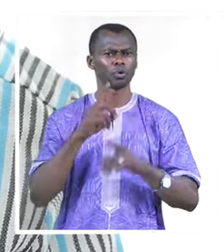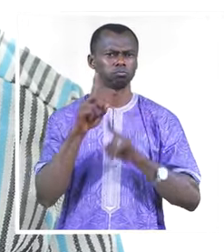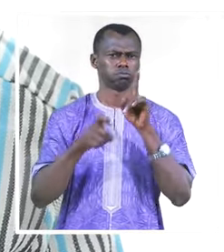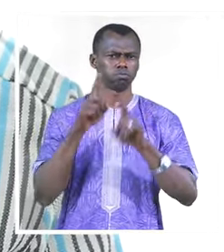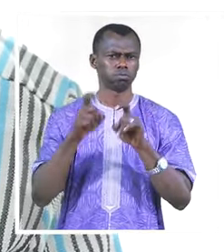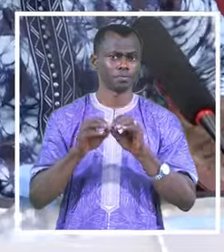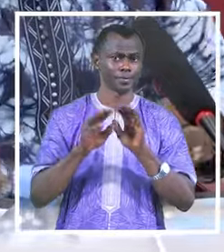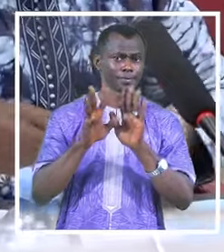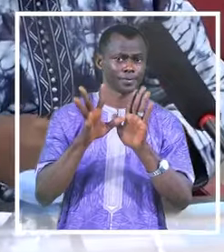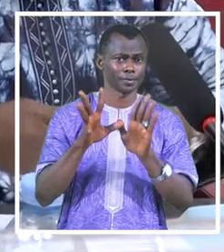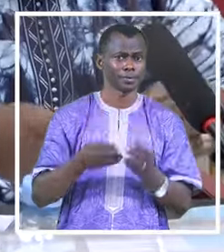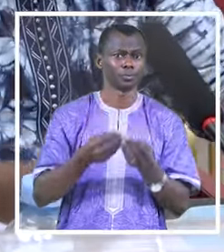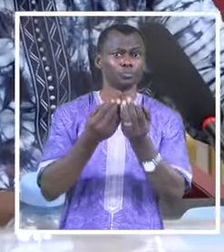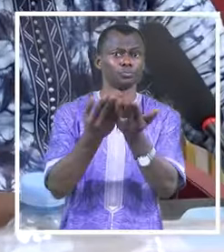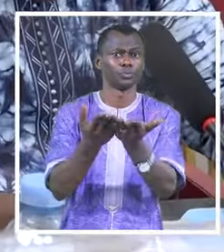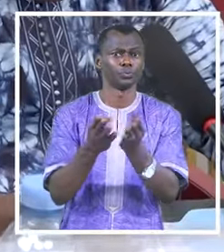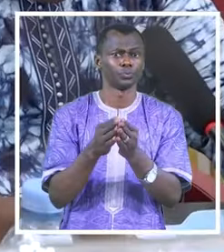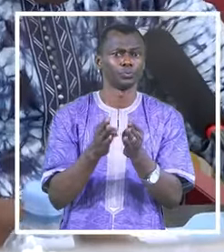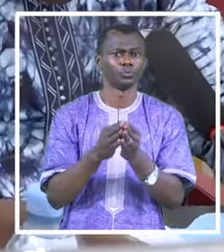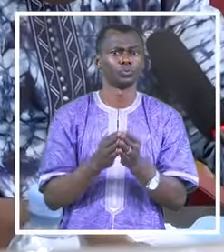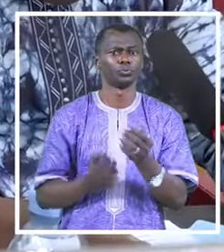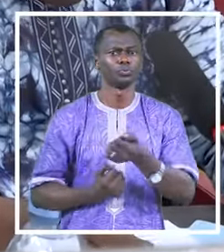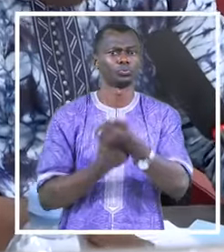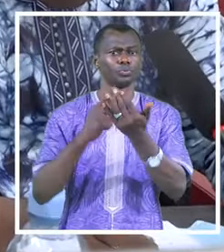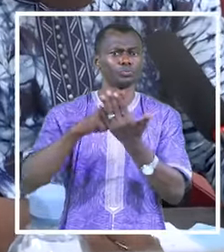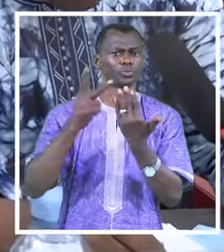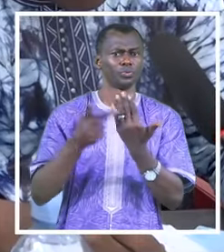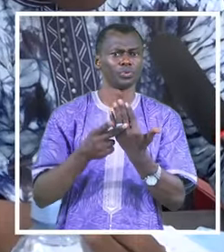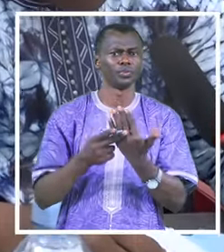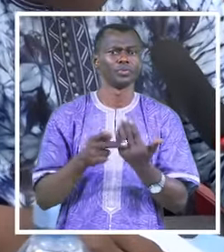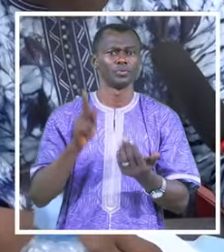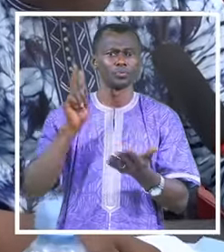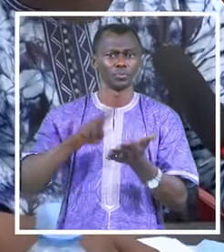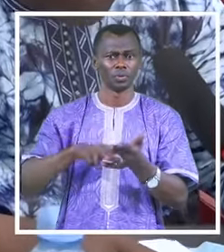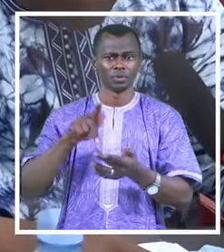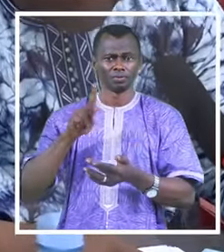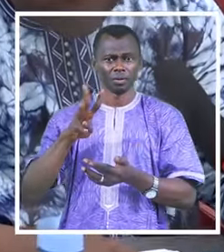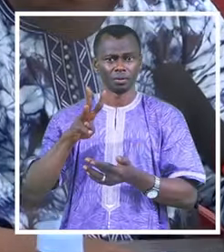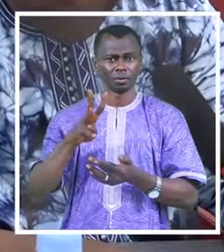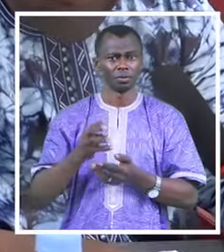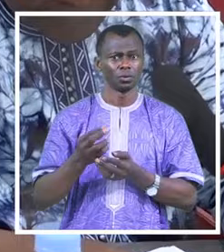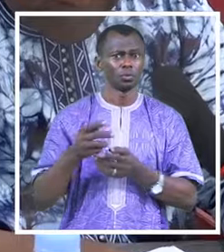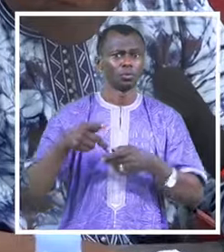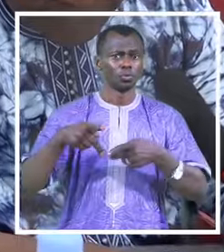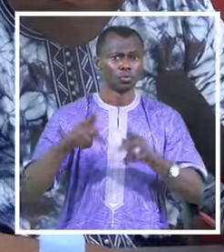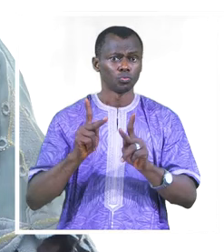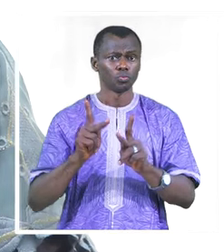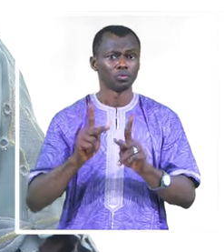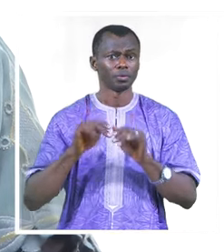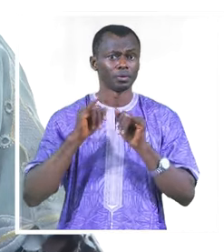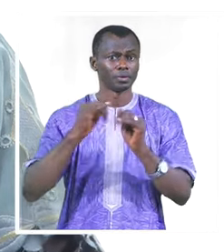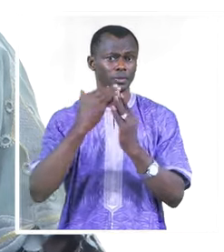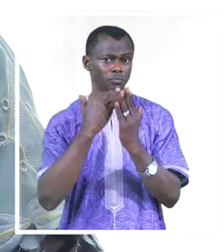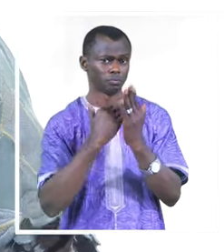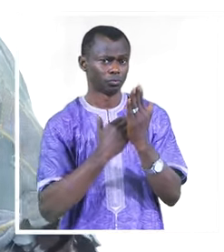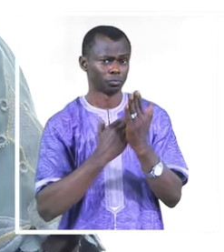finances 2024 et a autorisé son inscription au Conseil des ministres ainsi que sa soumission au Conseil national